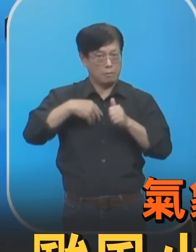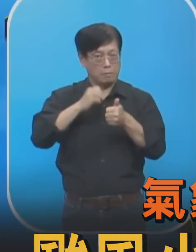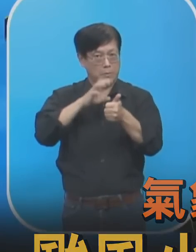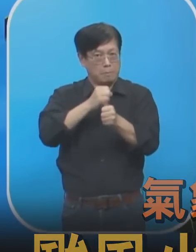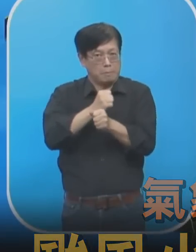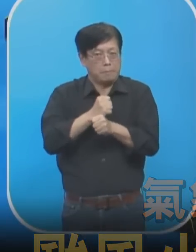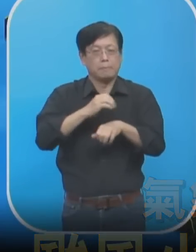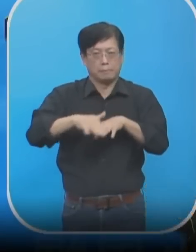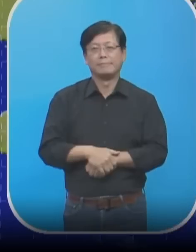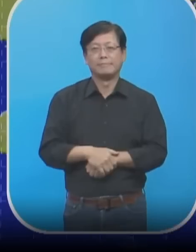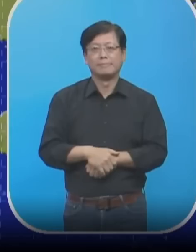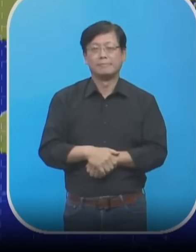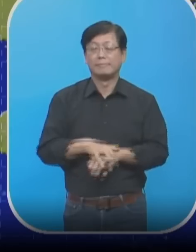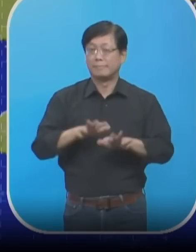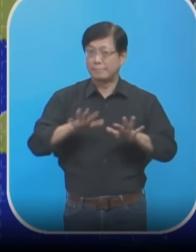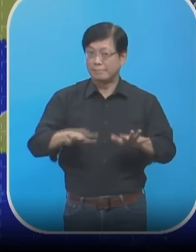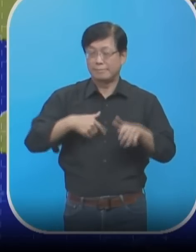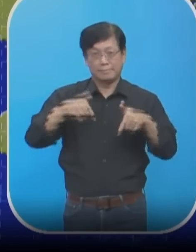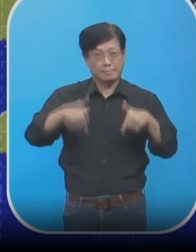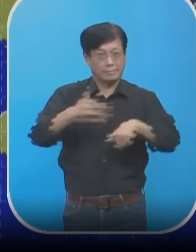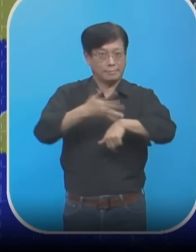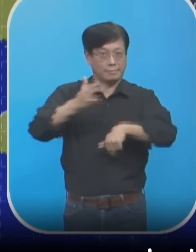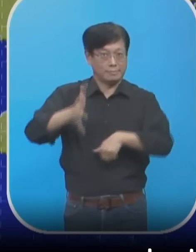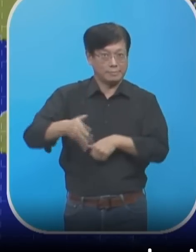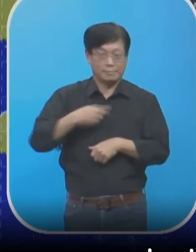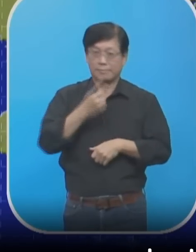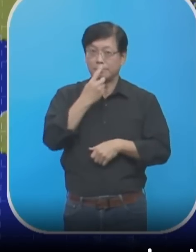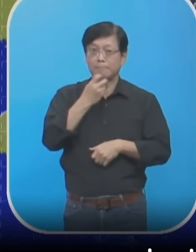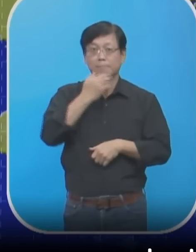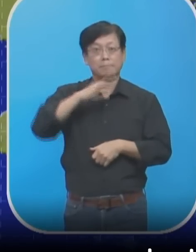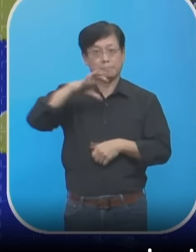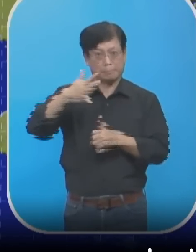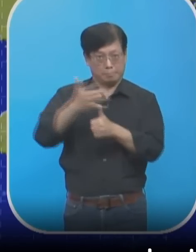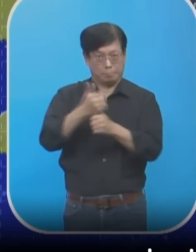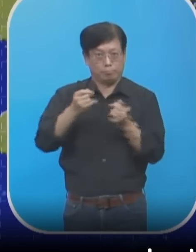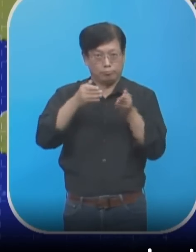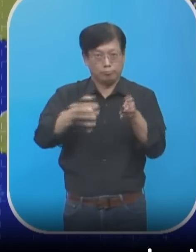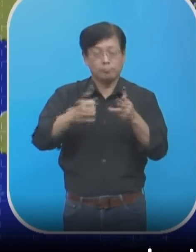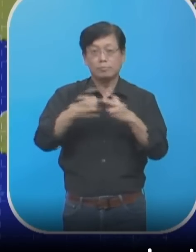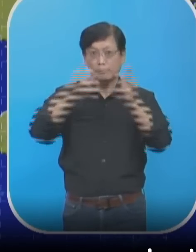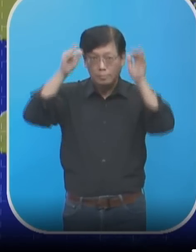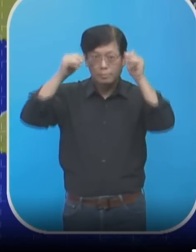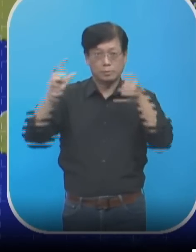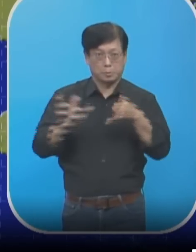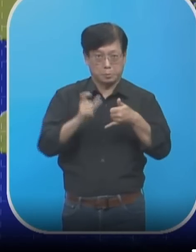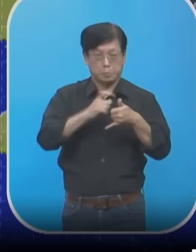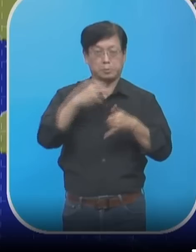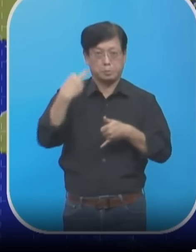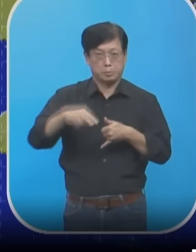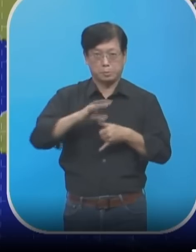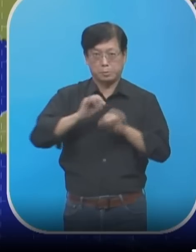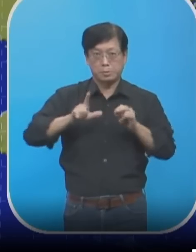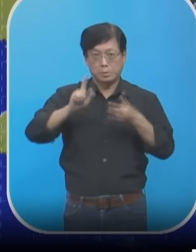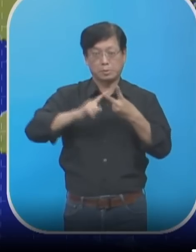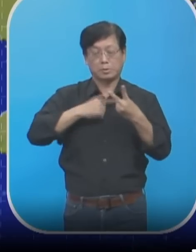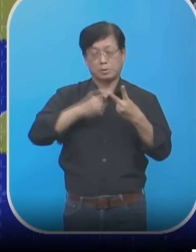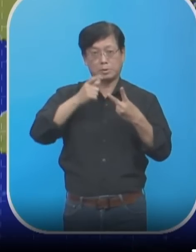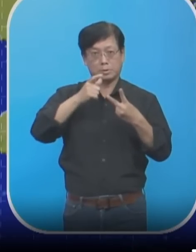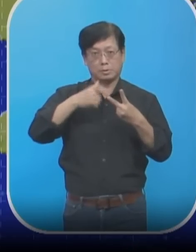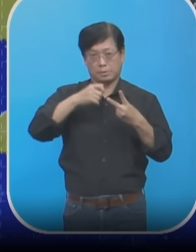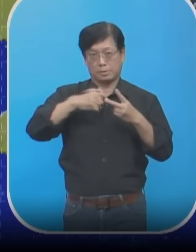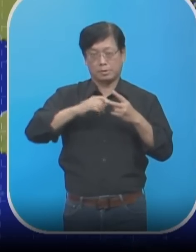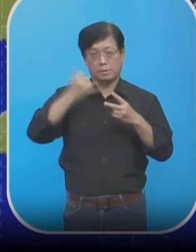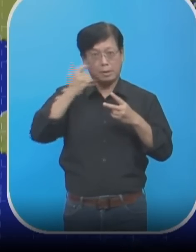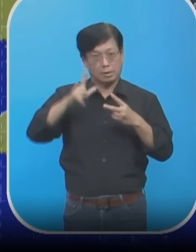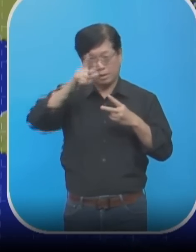时讯息，提醒当地。今天下午5点半，中央气象署持续针对小犬台风发布海上陆上台风警